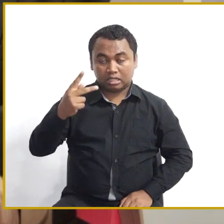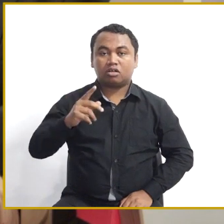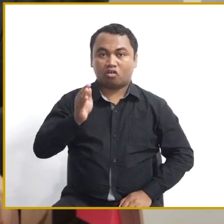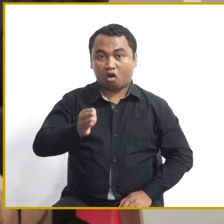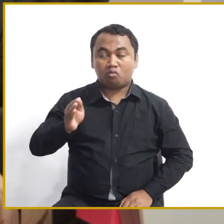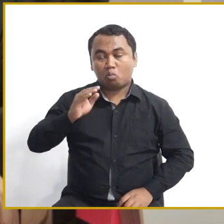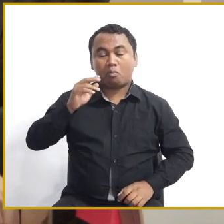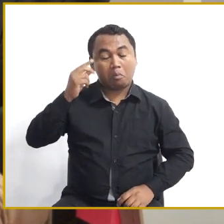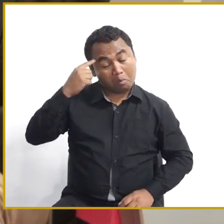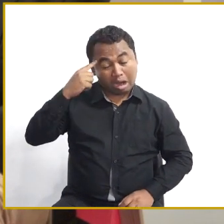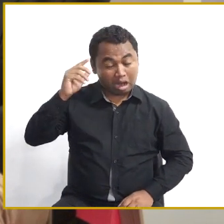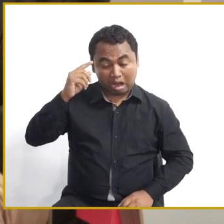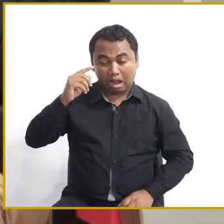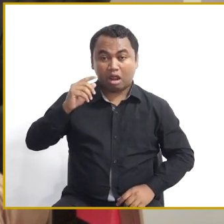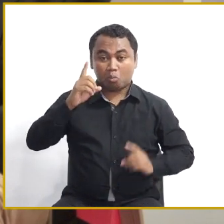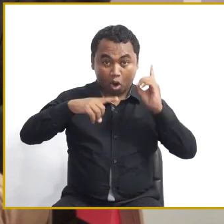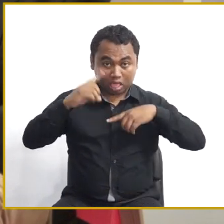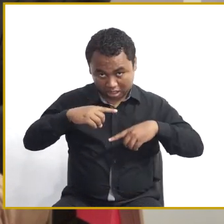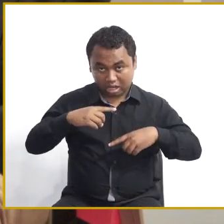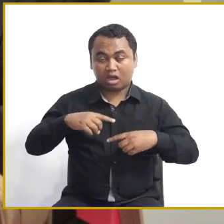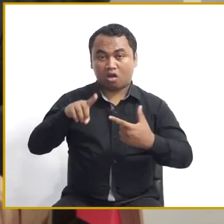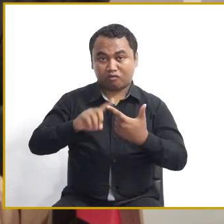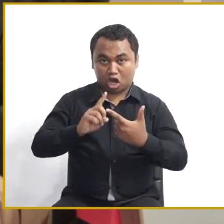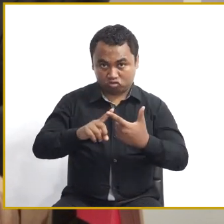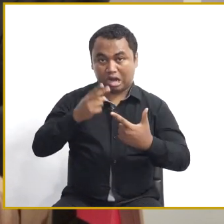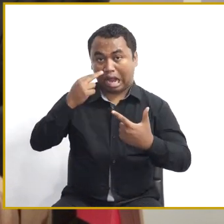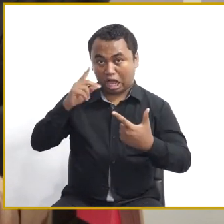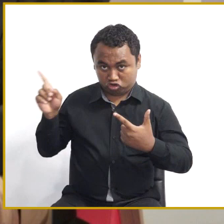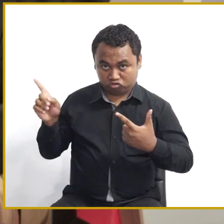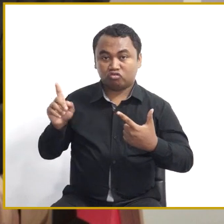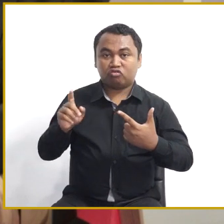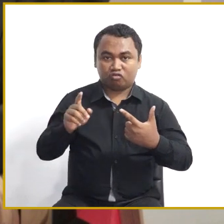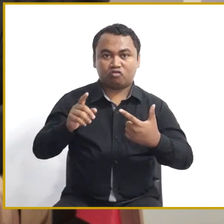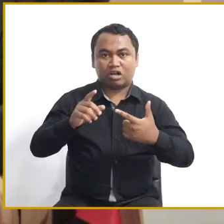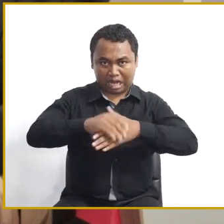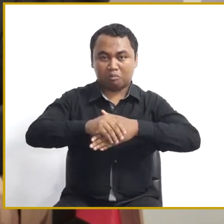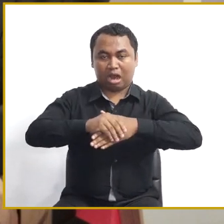koa ny eo amin'ny sehatry ny asa fanaovan-gazety izay anananao